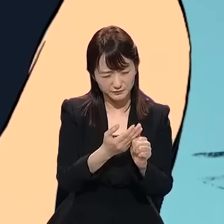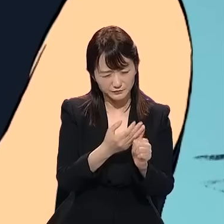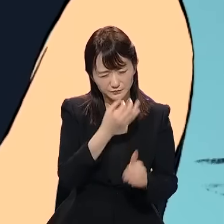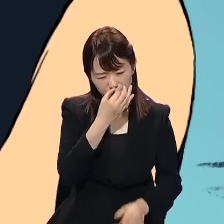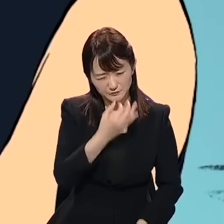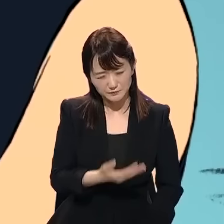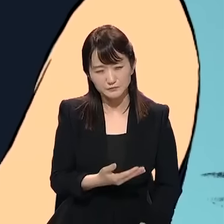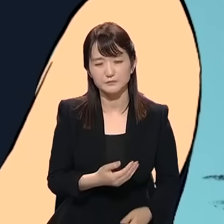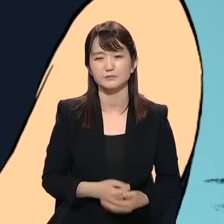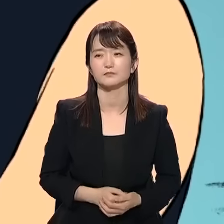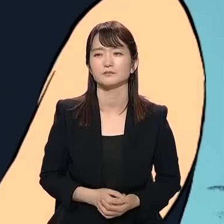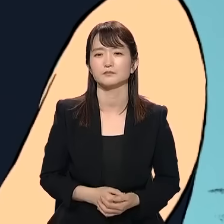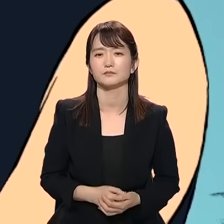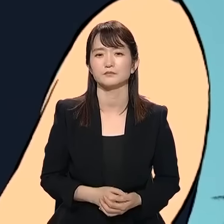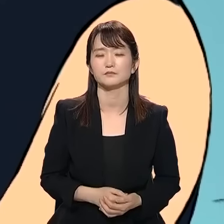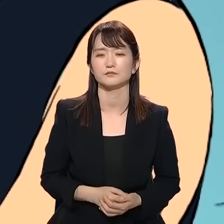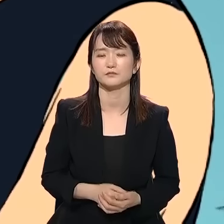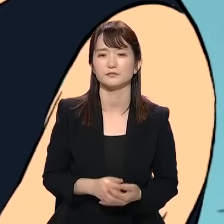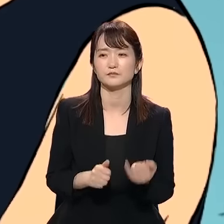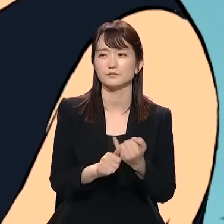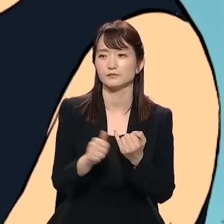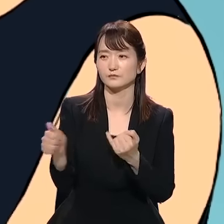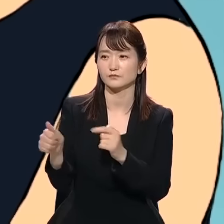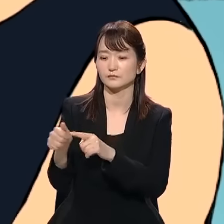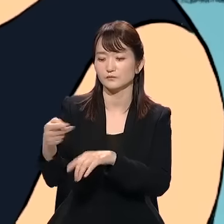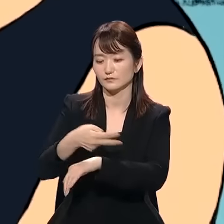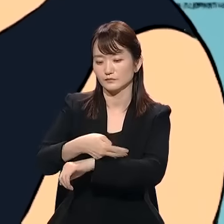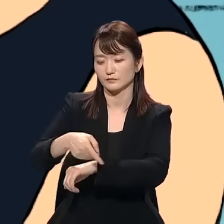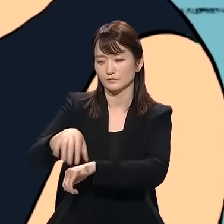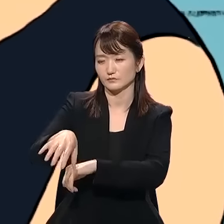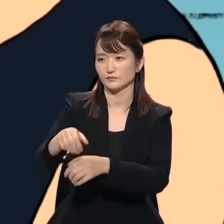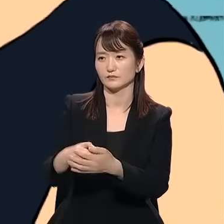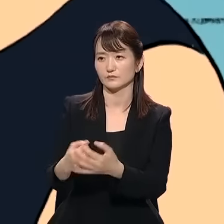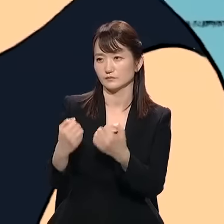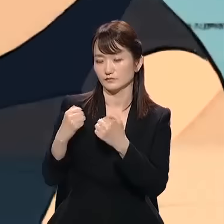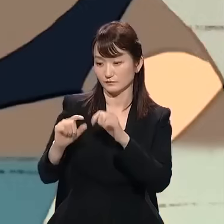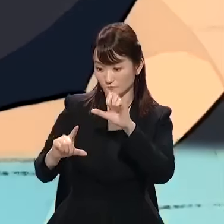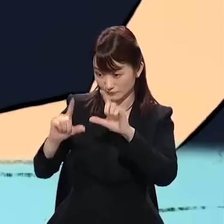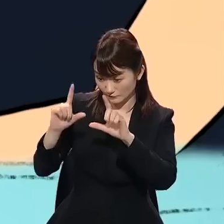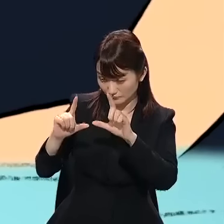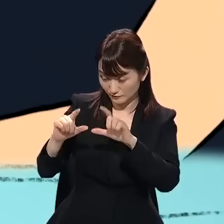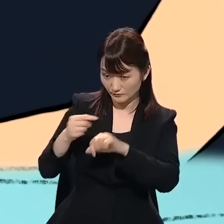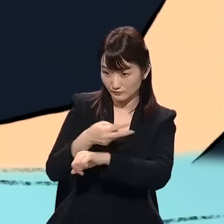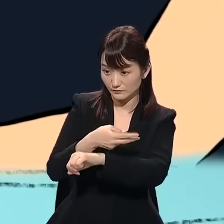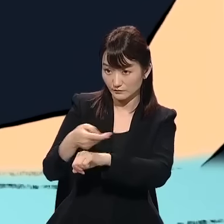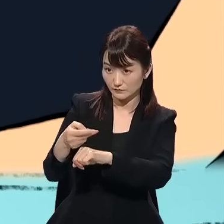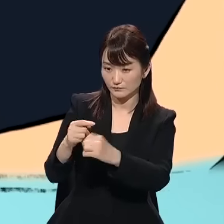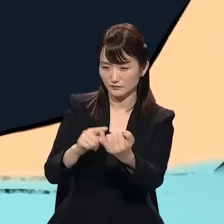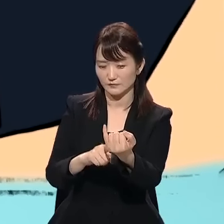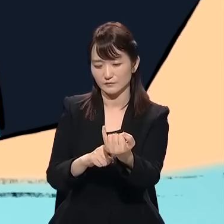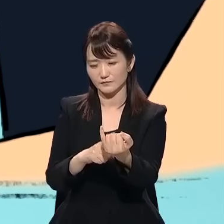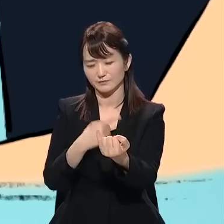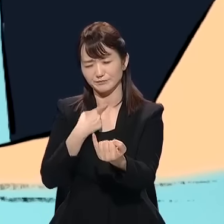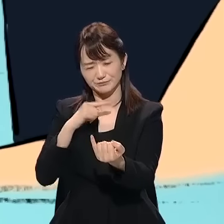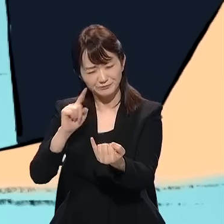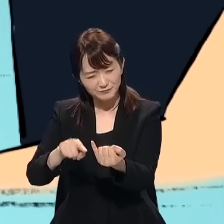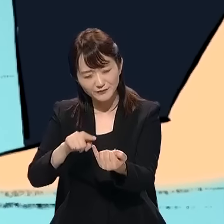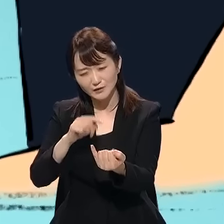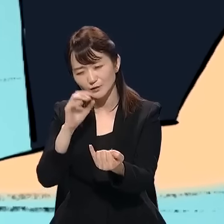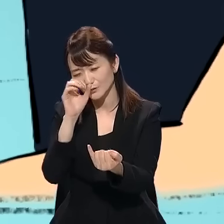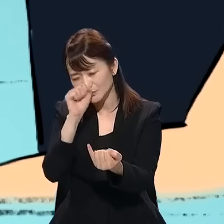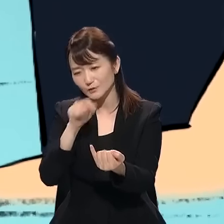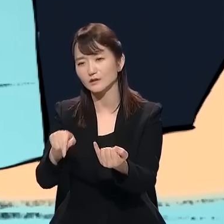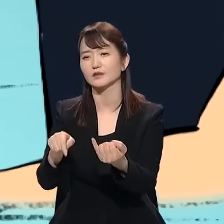그렇지만 근데이 사람이 수영장에서 이렇게 뭐 건강한 모습으로 운동하는 다른 여성분한테 마음을 좀 뺏긴 겁니다